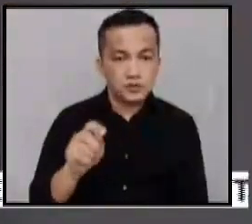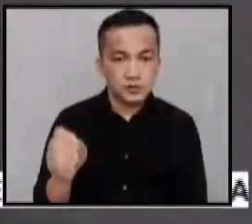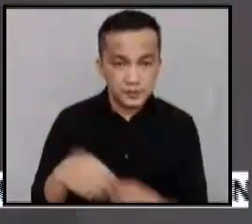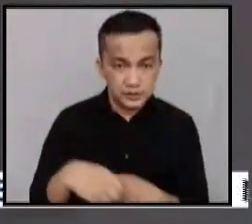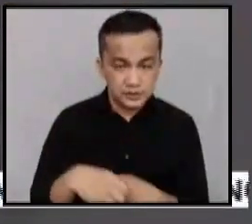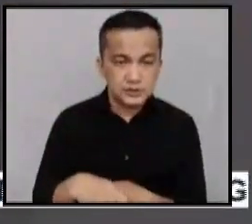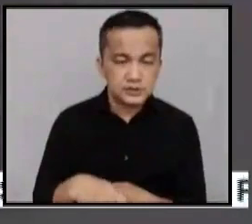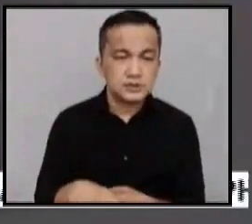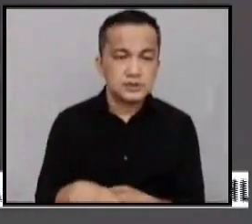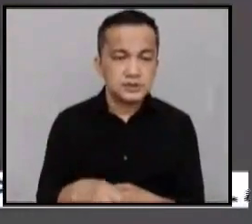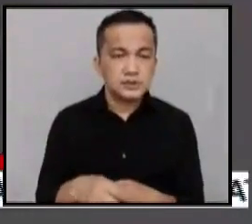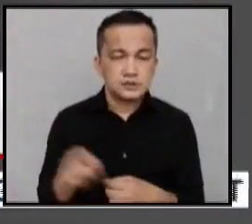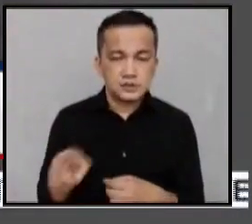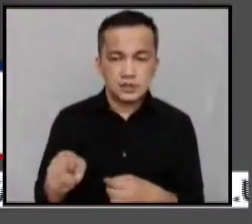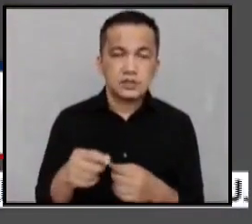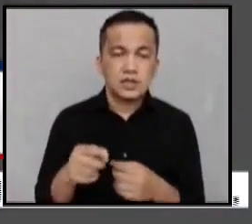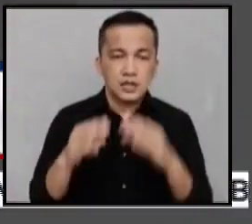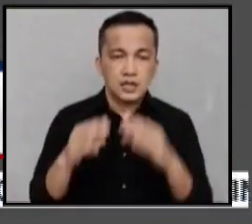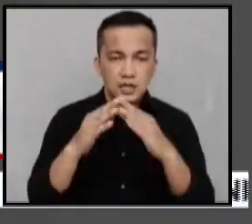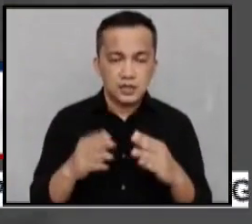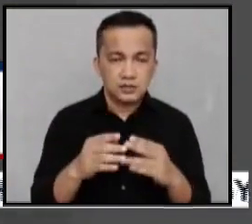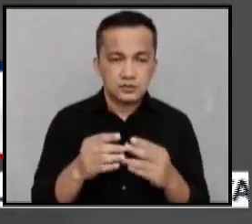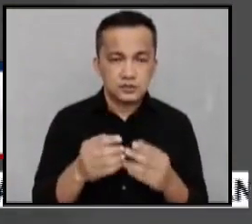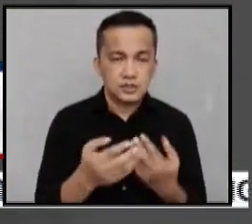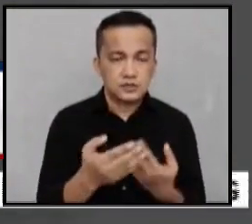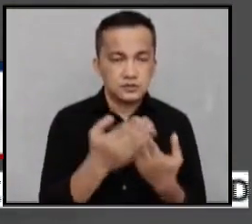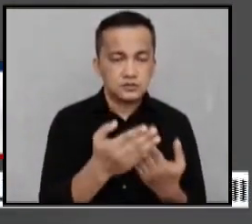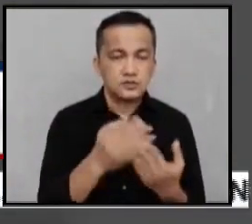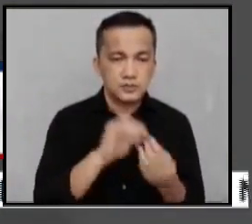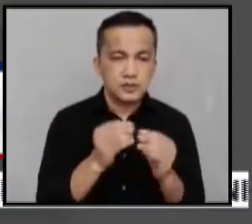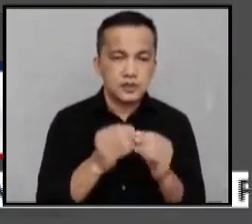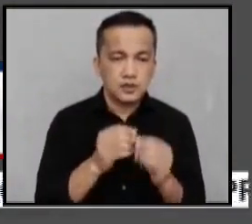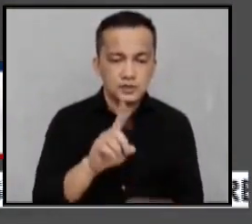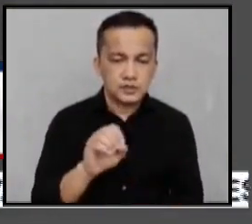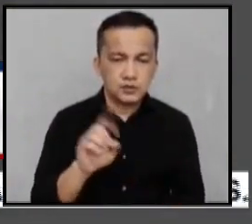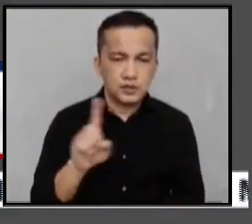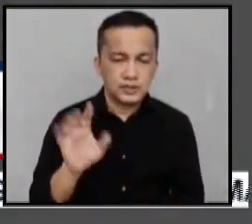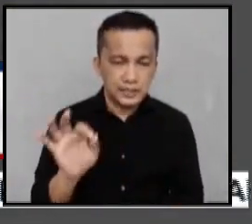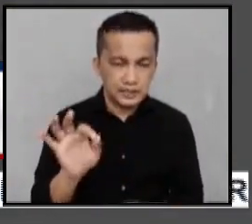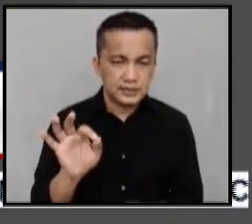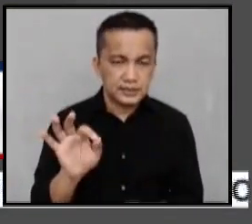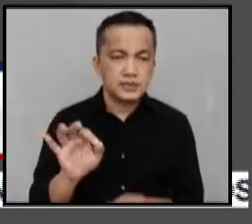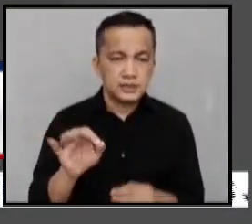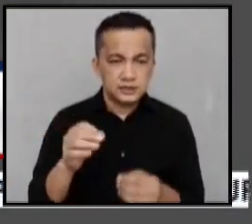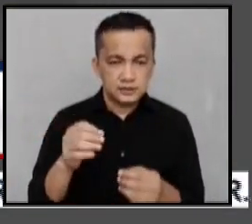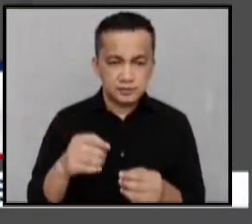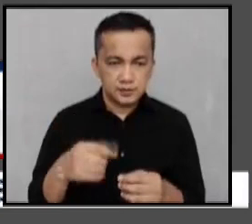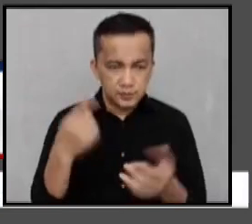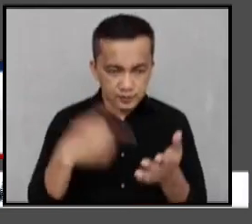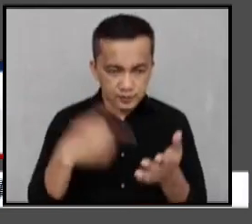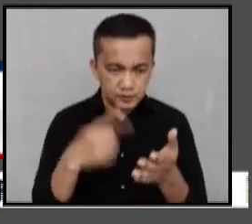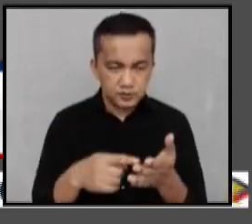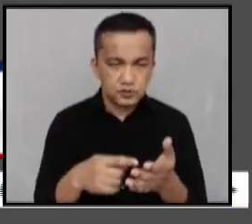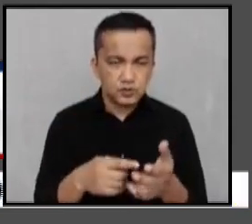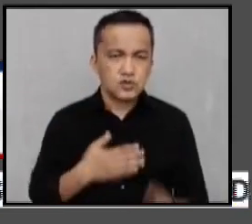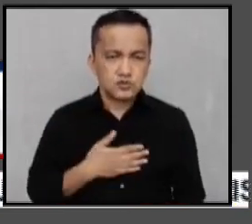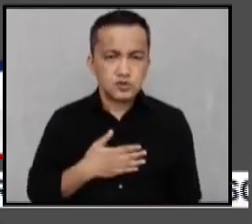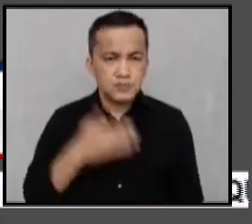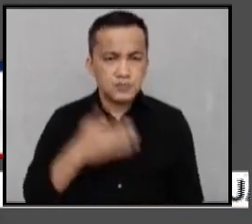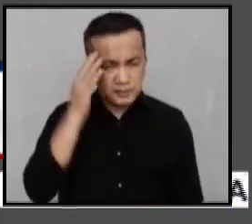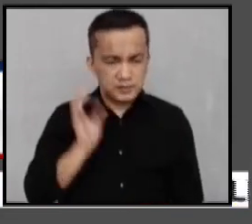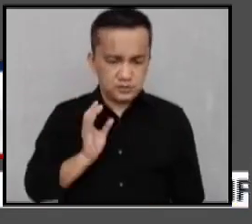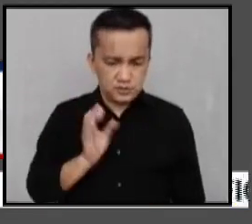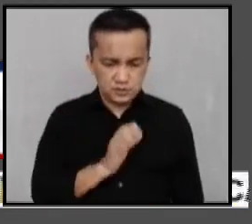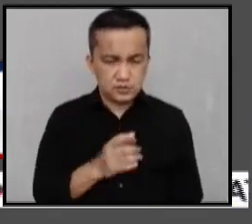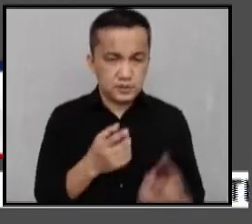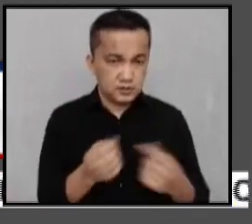House Resolution Number 1019. Sa gagawing pagdinig, nais matukoy ng mga kongresista kung may mga hakbang at mga